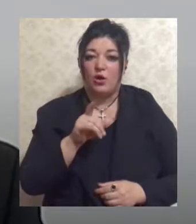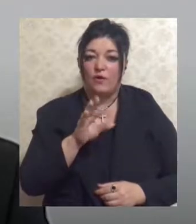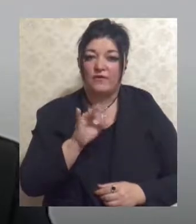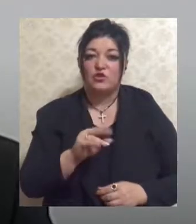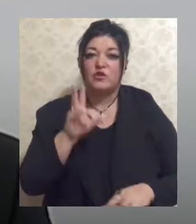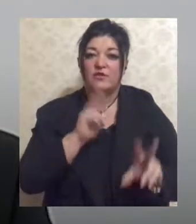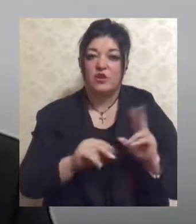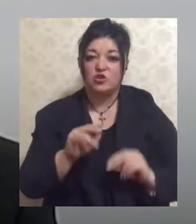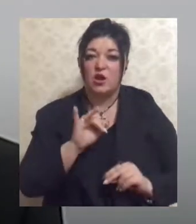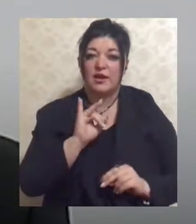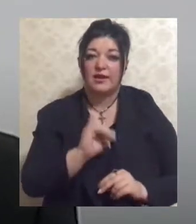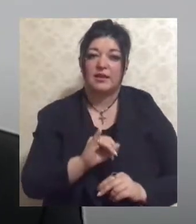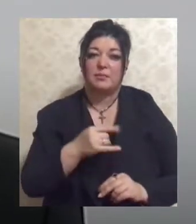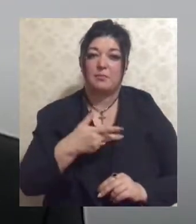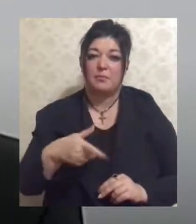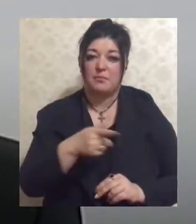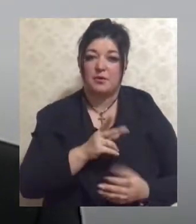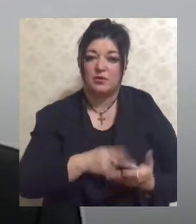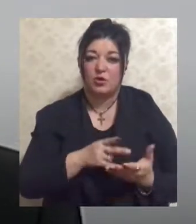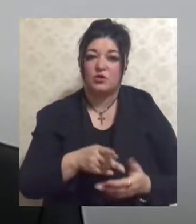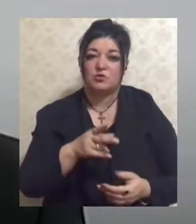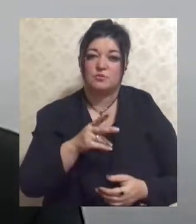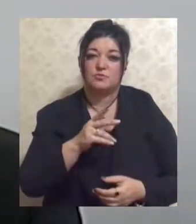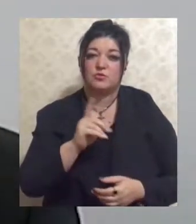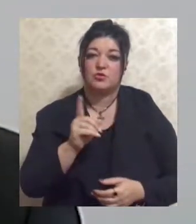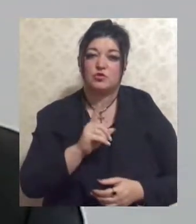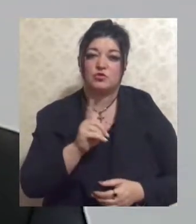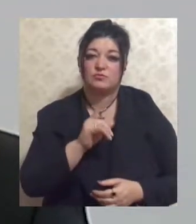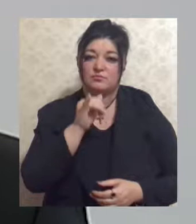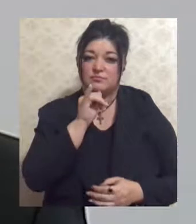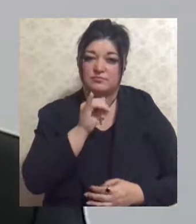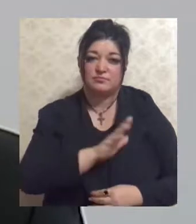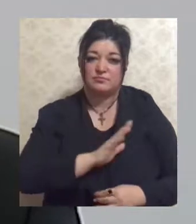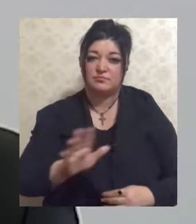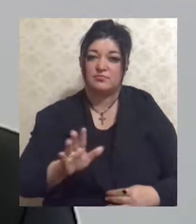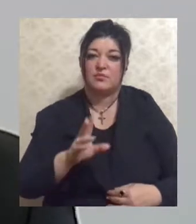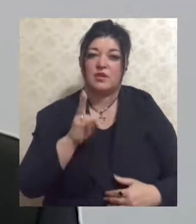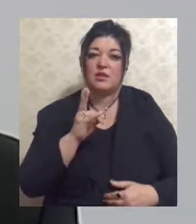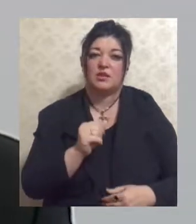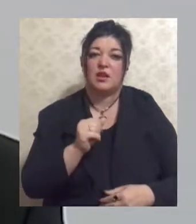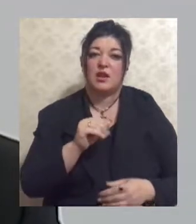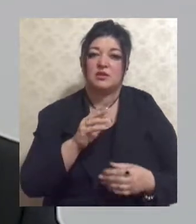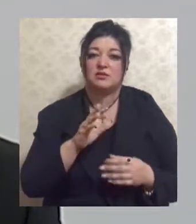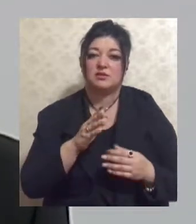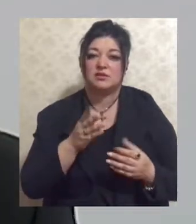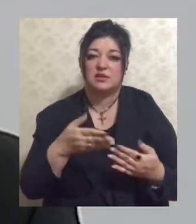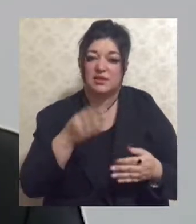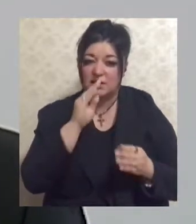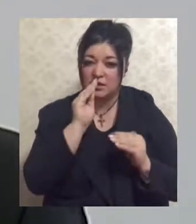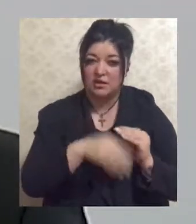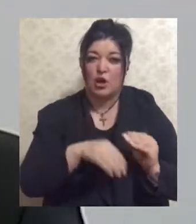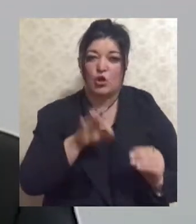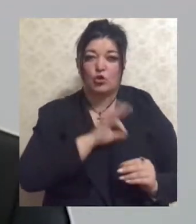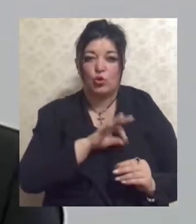вважає, і ми докажемо у судовому засіданні, що в нього будь-якого умислу на скриття доходів чи активів,